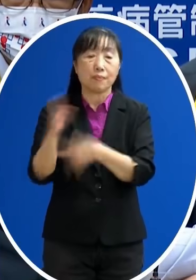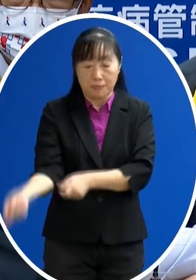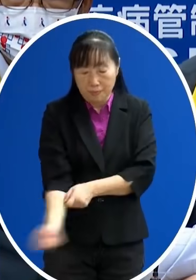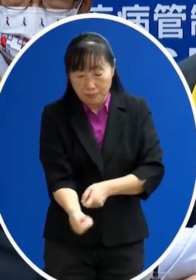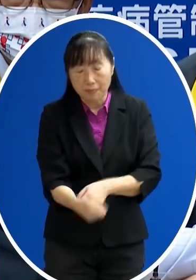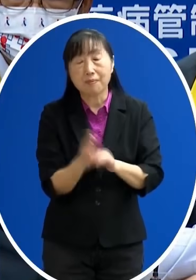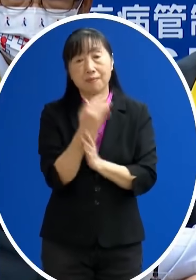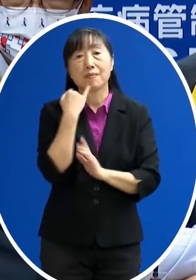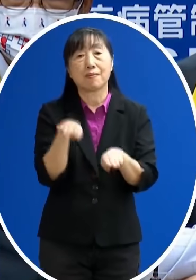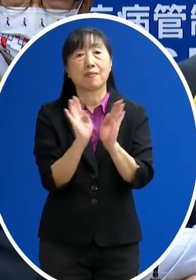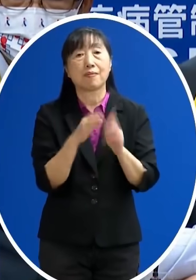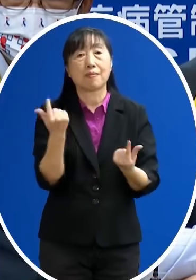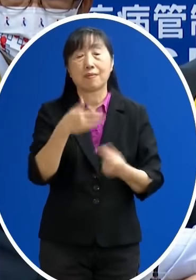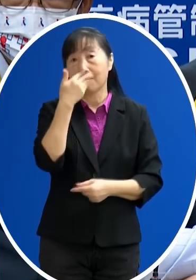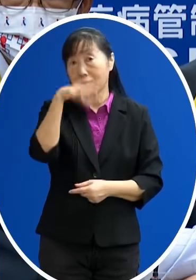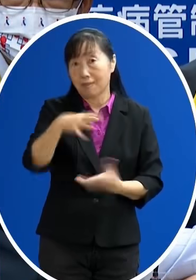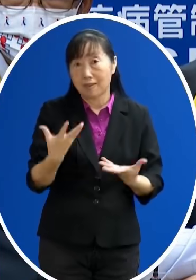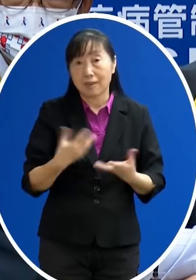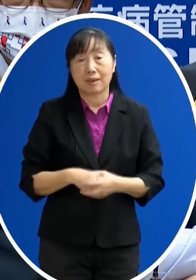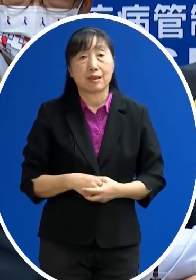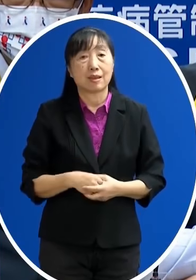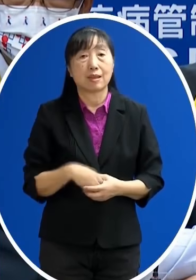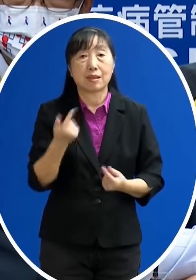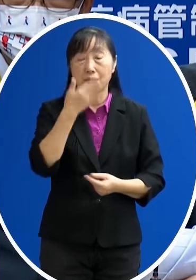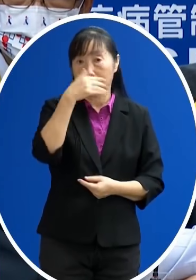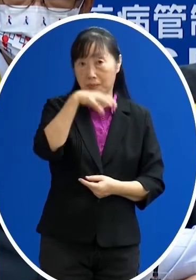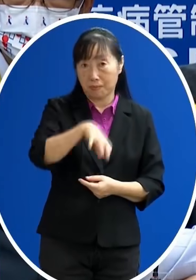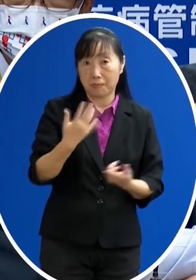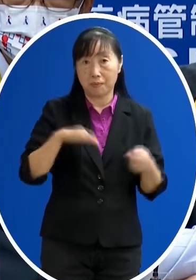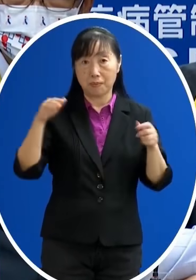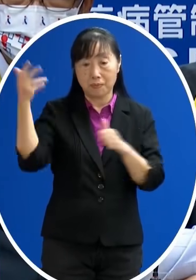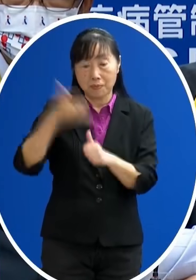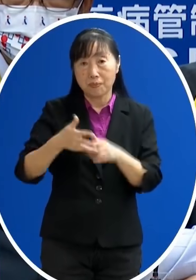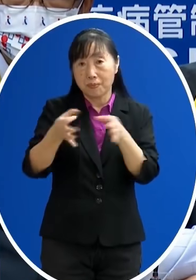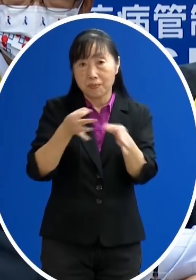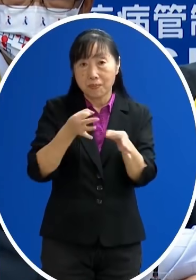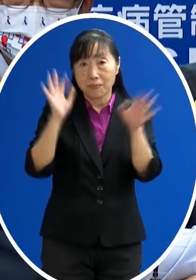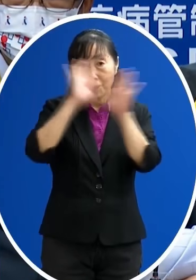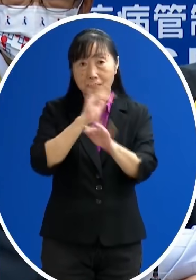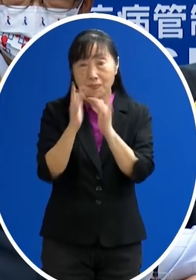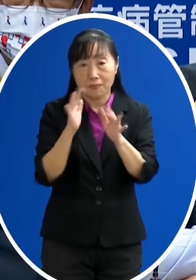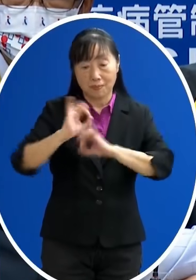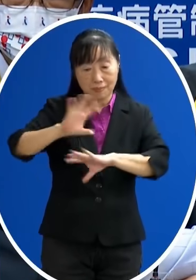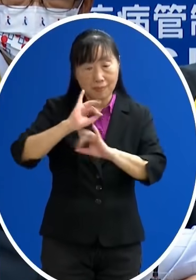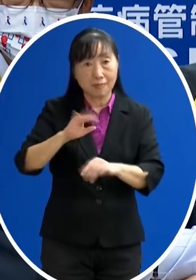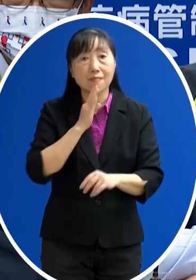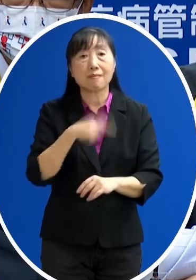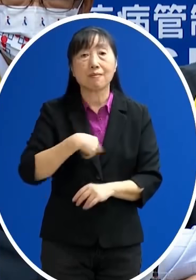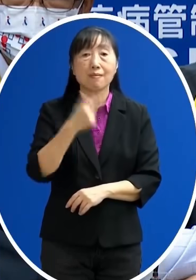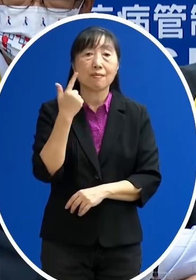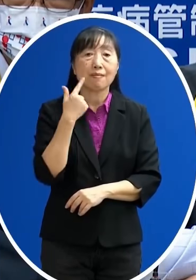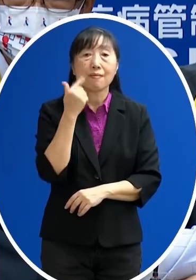的，那餐饮场所哈，指的是餐厅、传统市场及夜市、百货卖场、美食